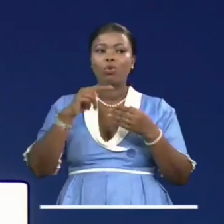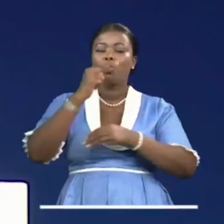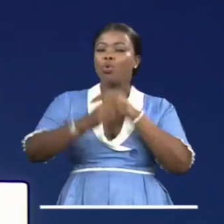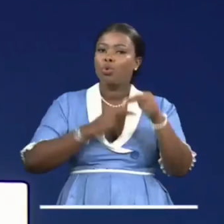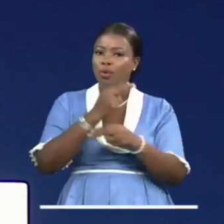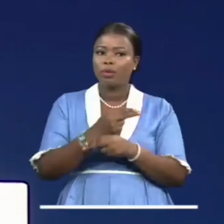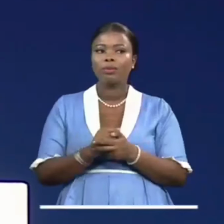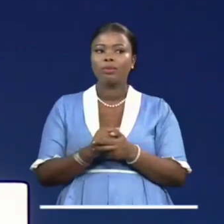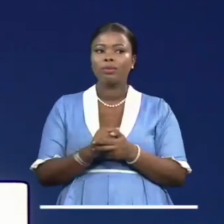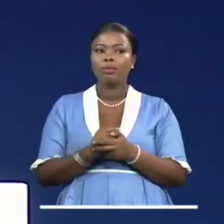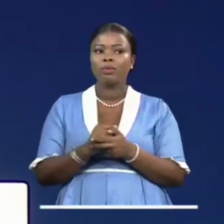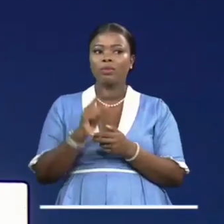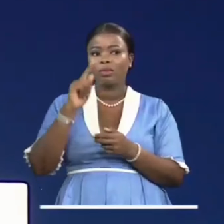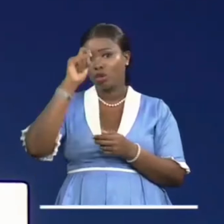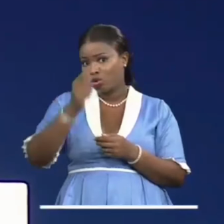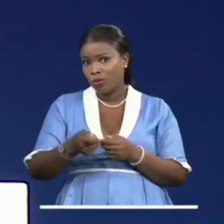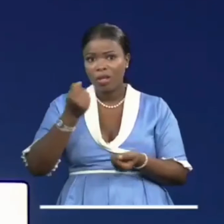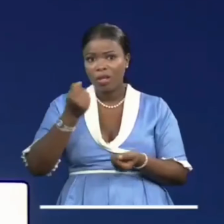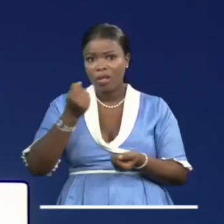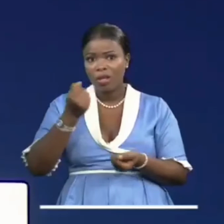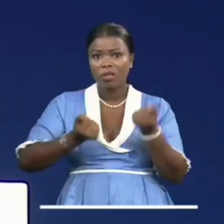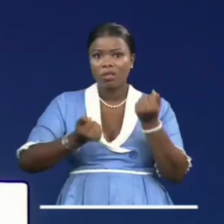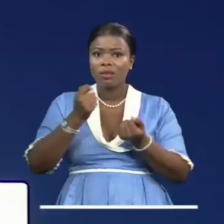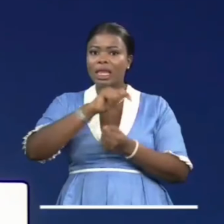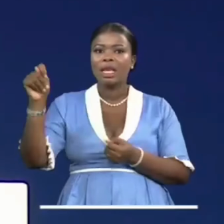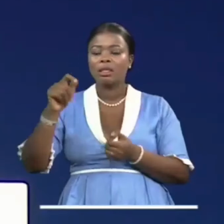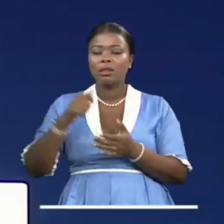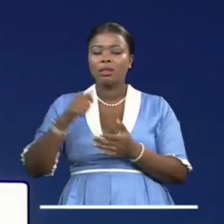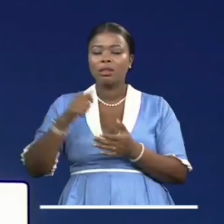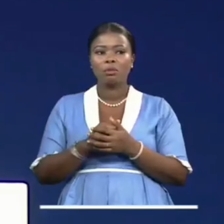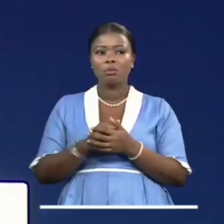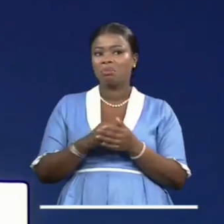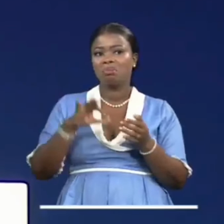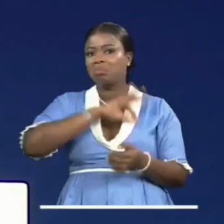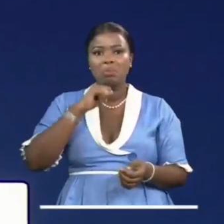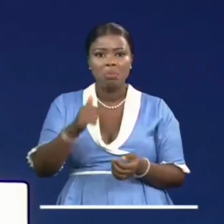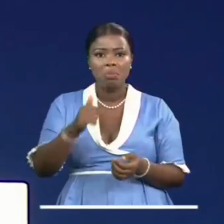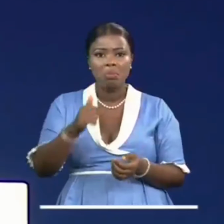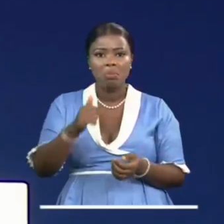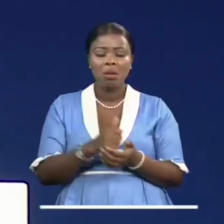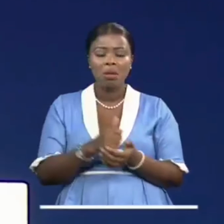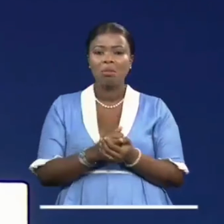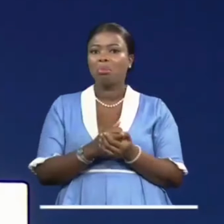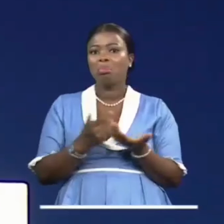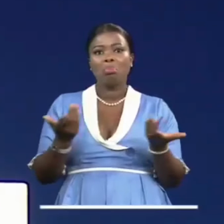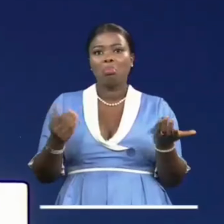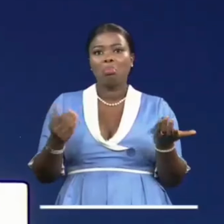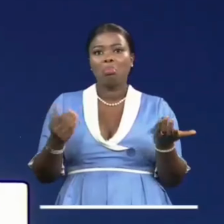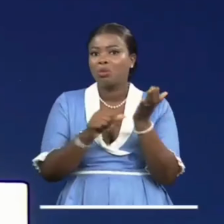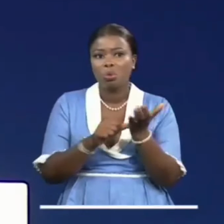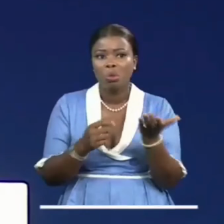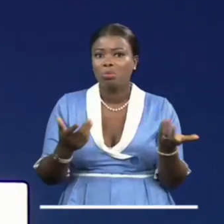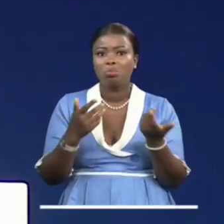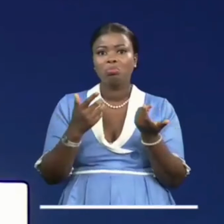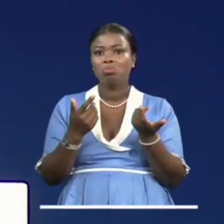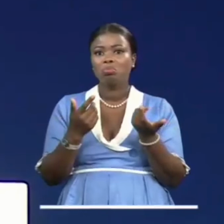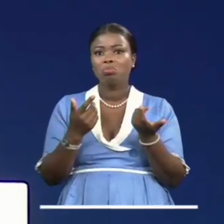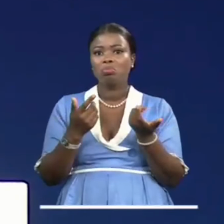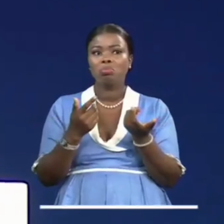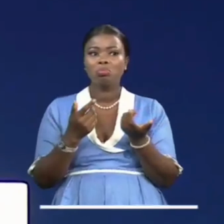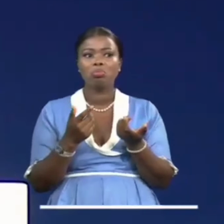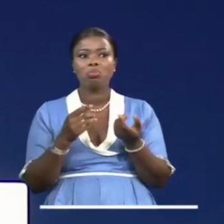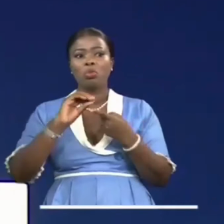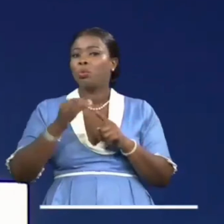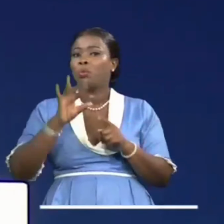ne bénéficie pas d'une pension de retraite un coordonnier n'en bénéficie pas il aur d en